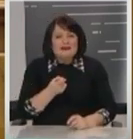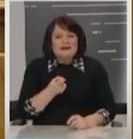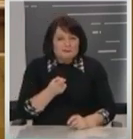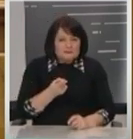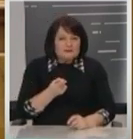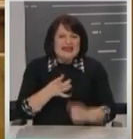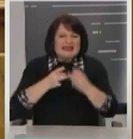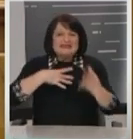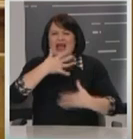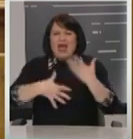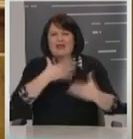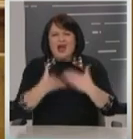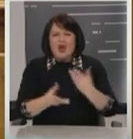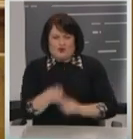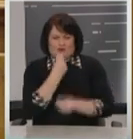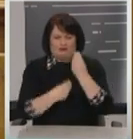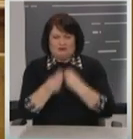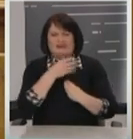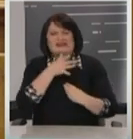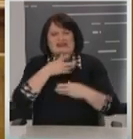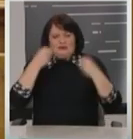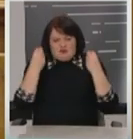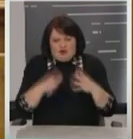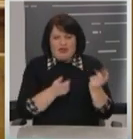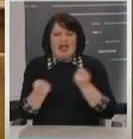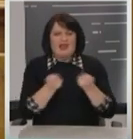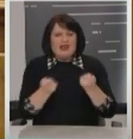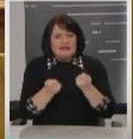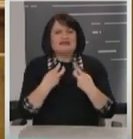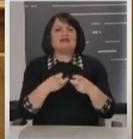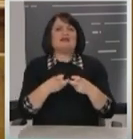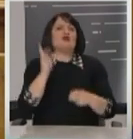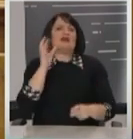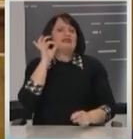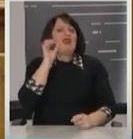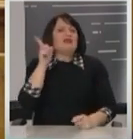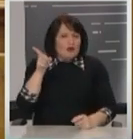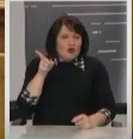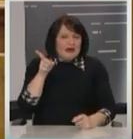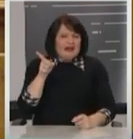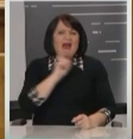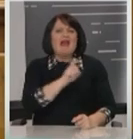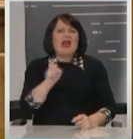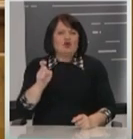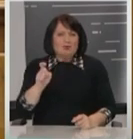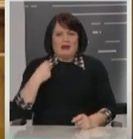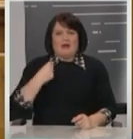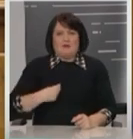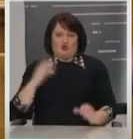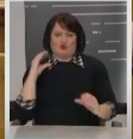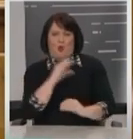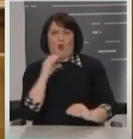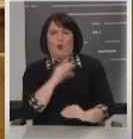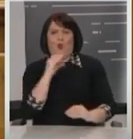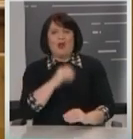των σκανδάλων, στον ΟΑΣΤ της κακοδιαχείρισης, στον ΟΑΣΤ που έπαιρνε δεκάδες εκατομμύρια από το δημόσιο ταμείο,